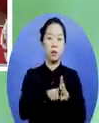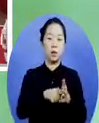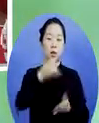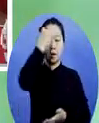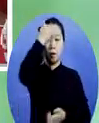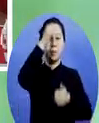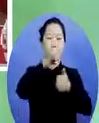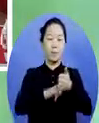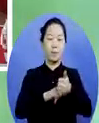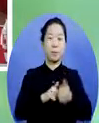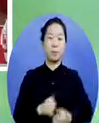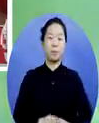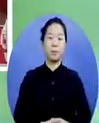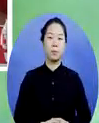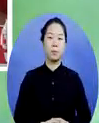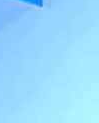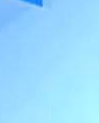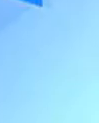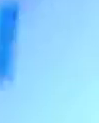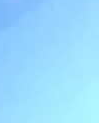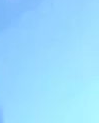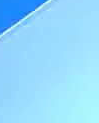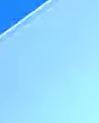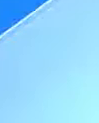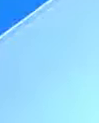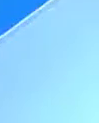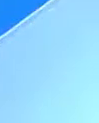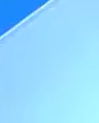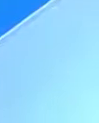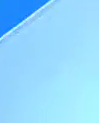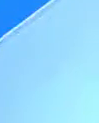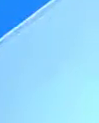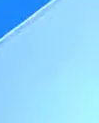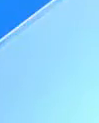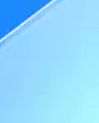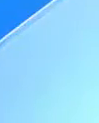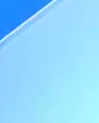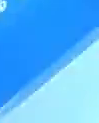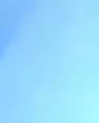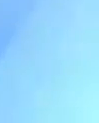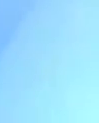나눔의 장이 되기를 바랍니다 아 으